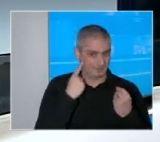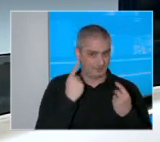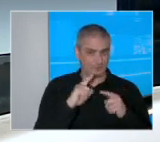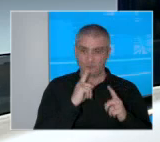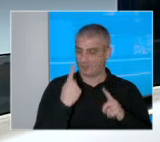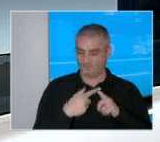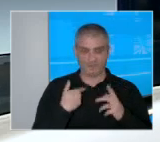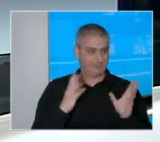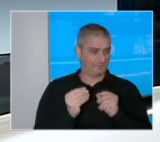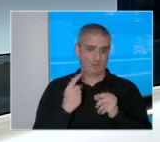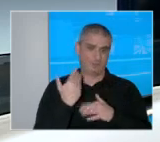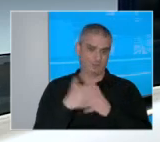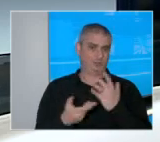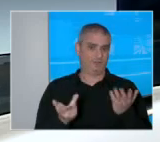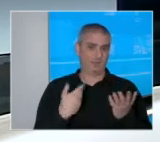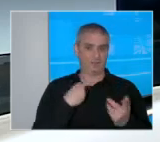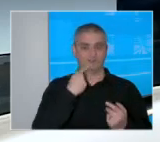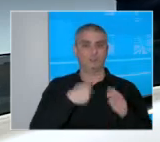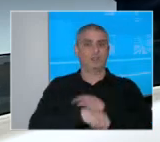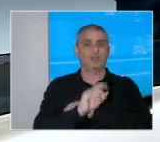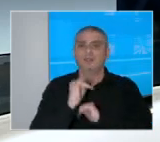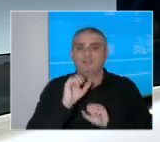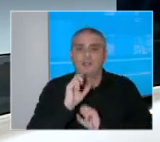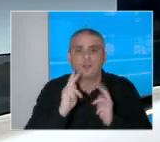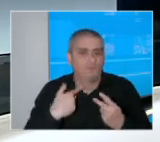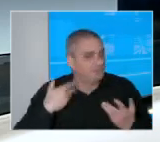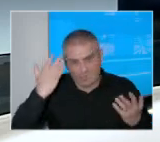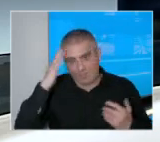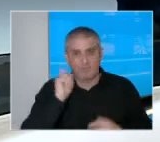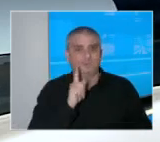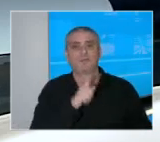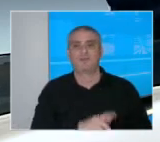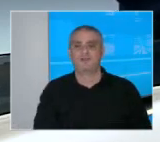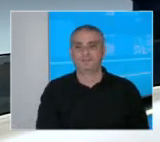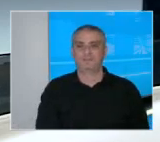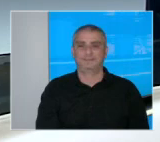שנה וחצי שאני מגיש איתך, בסוף חייבים, בסוף אני הפרשן כדורגל כמוך. אני עדיין לא מכיר את השמות.